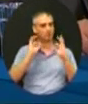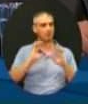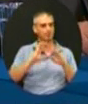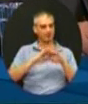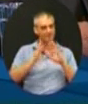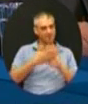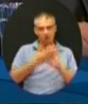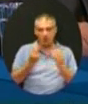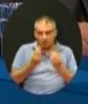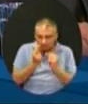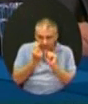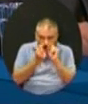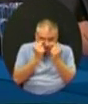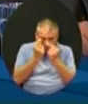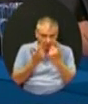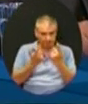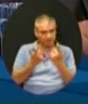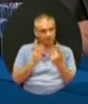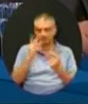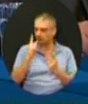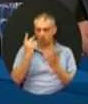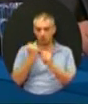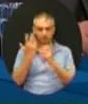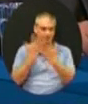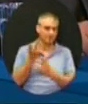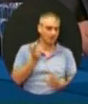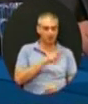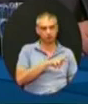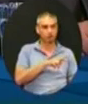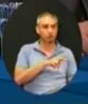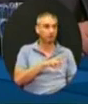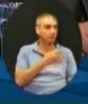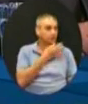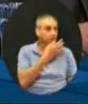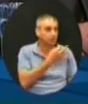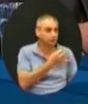וכל צד צד אחד לא מפתיע את הצד